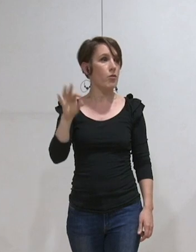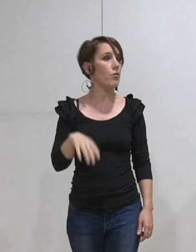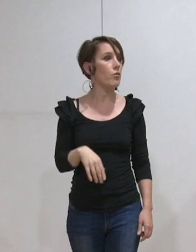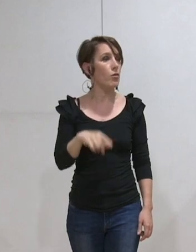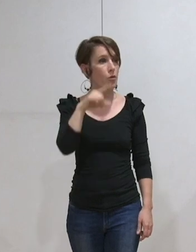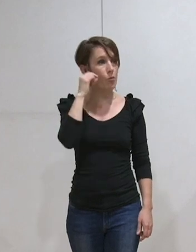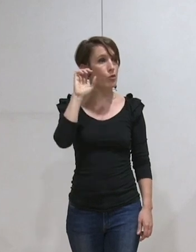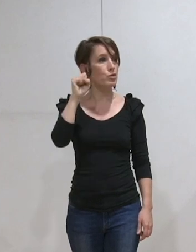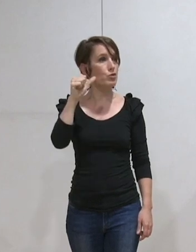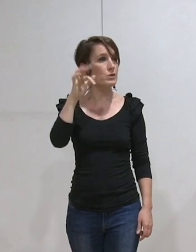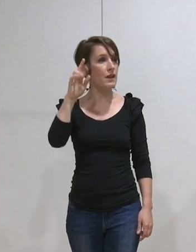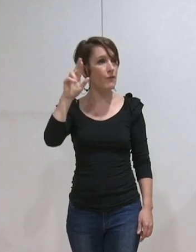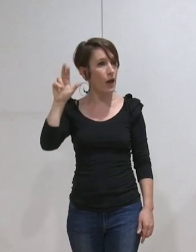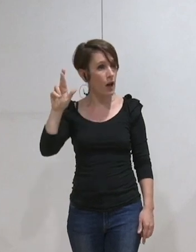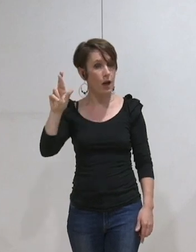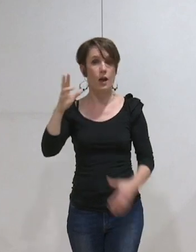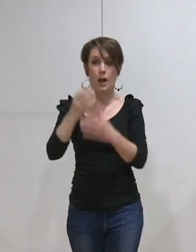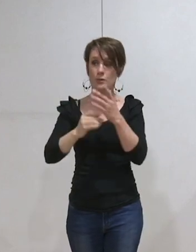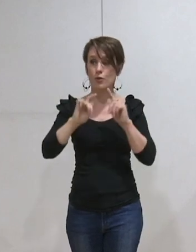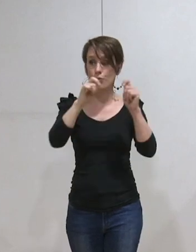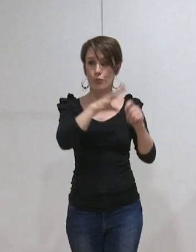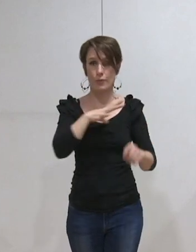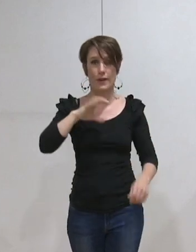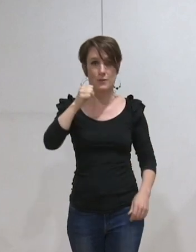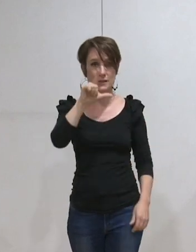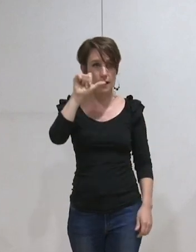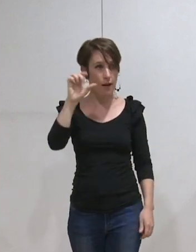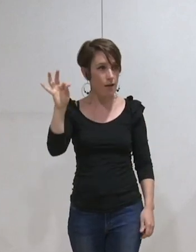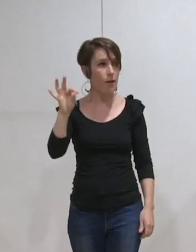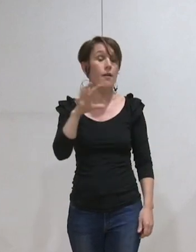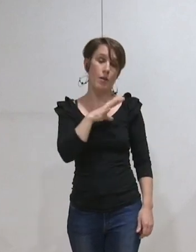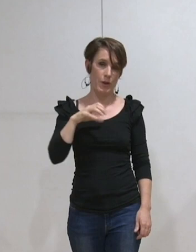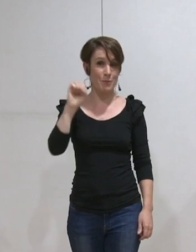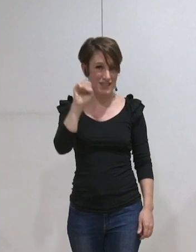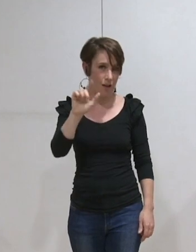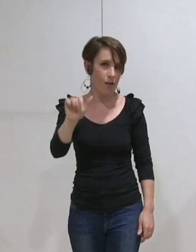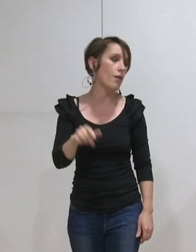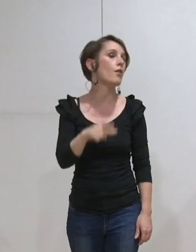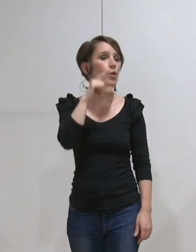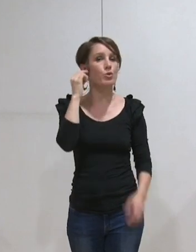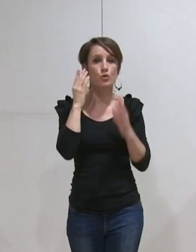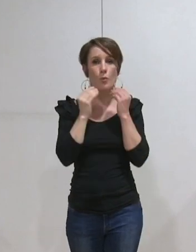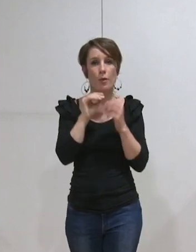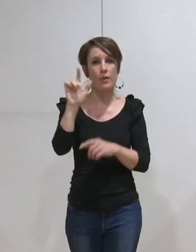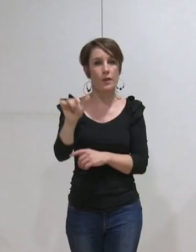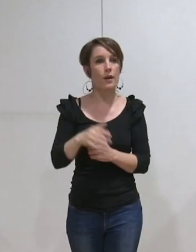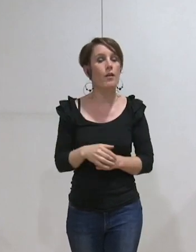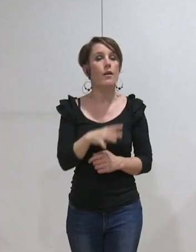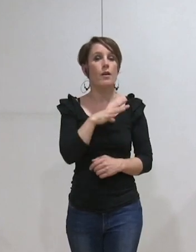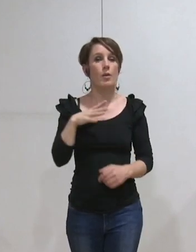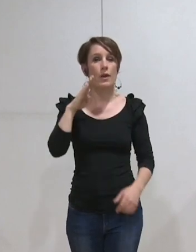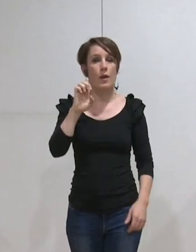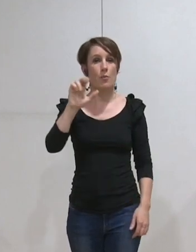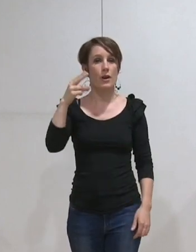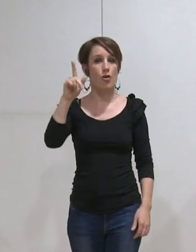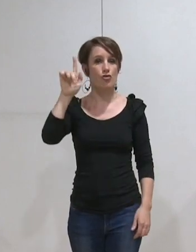Olivier sal sal Marie José Barbier Vincent berang donne